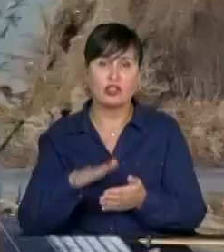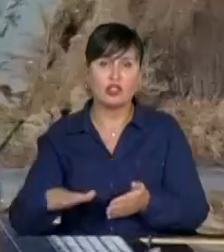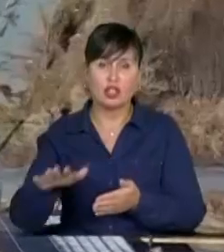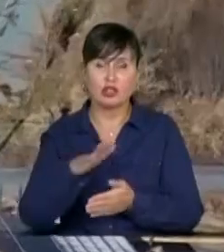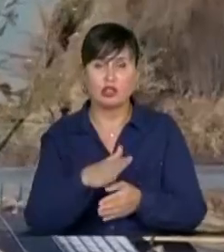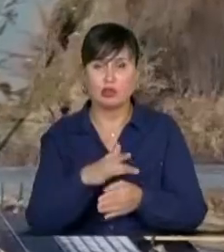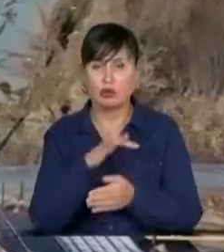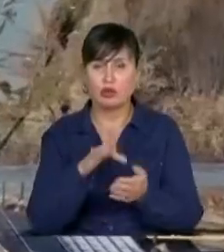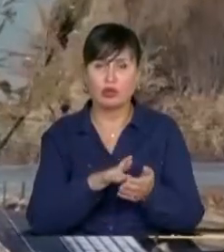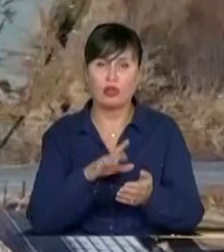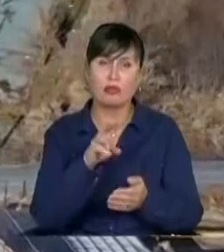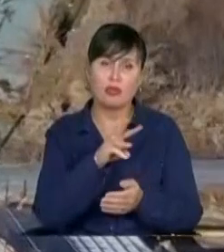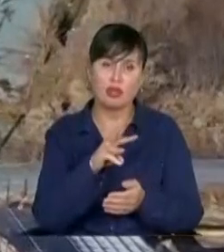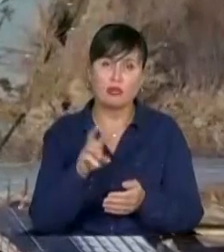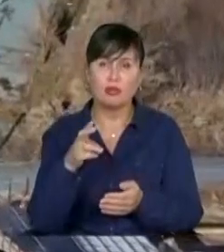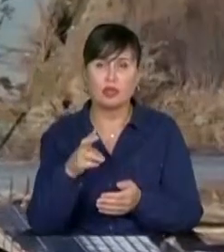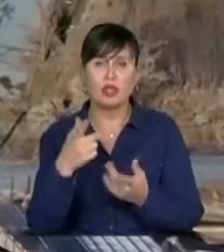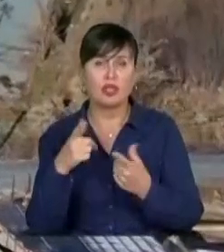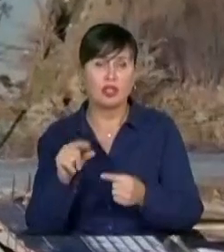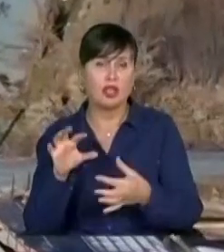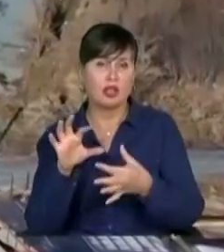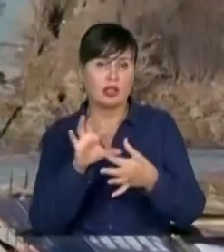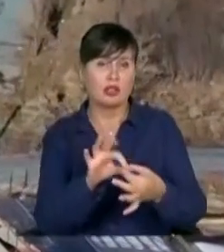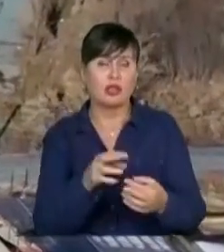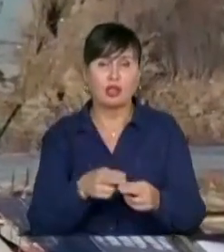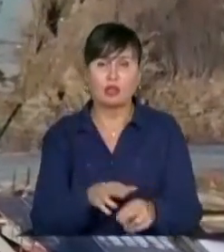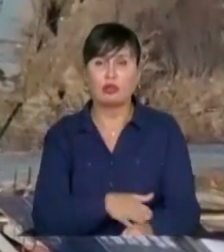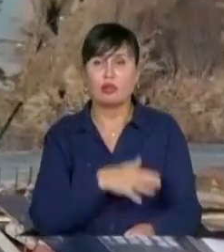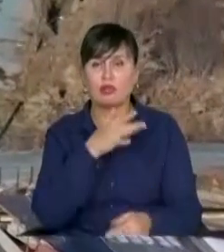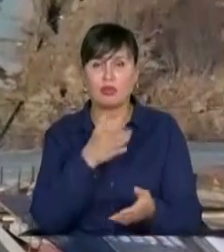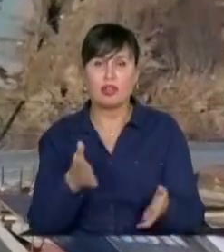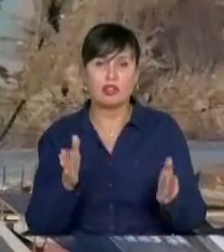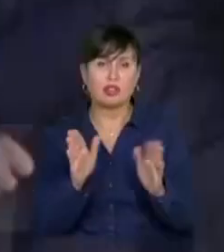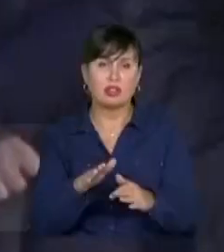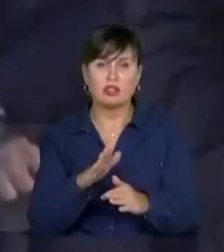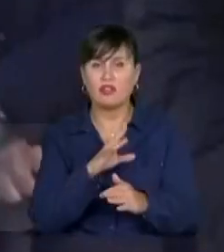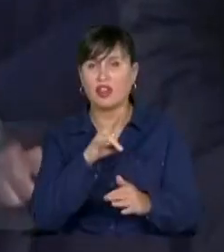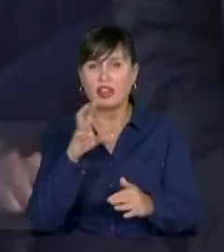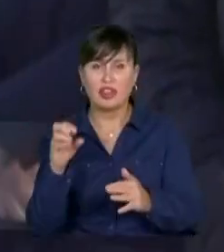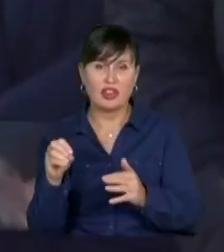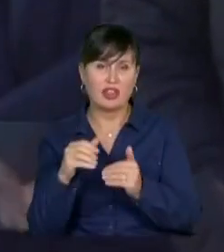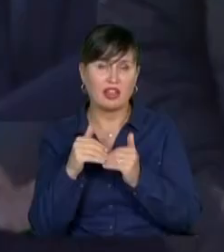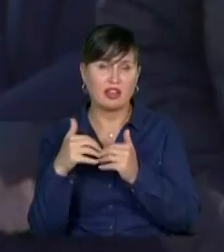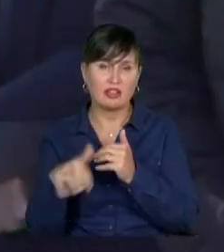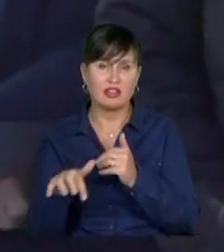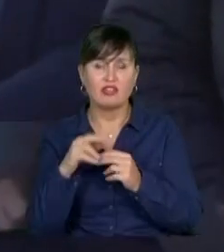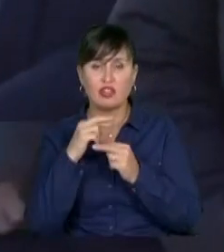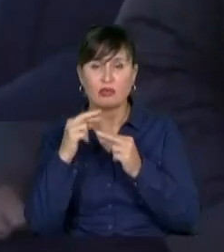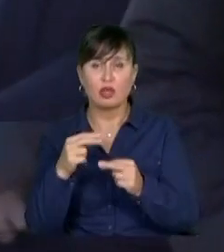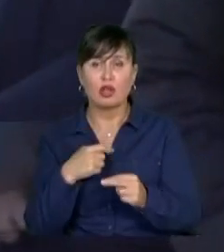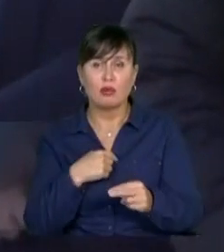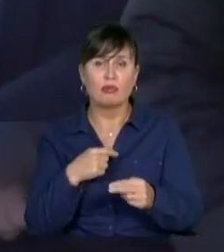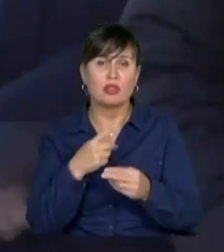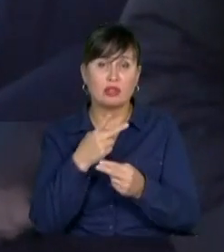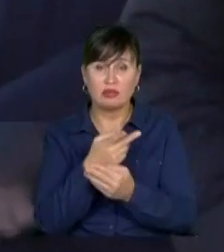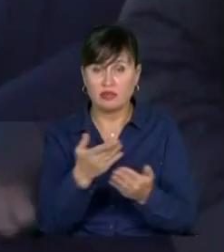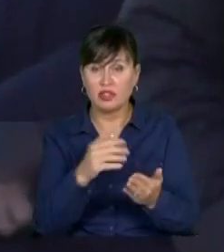Бостандыкском районах Где расположены присоединённые территории которые долгое время оставались вне внимания мы не только раскинули сети но если